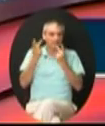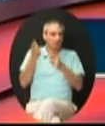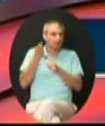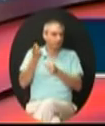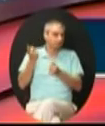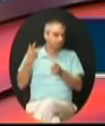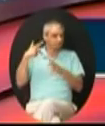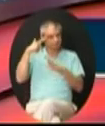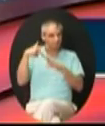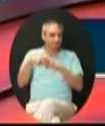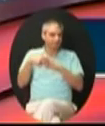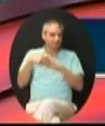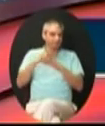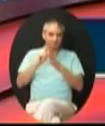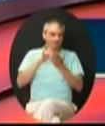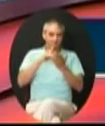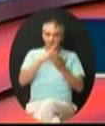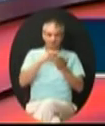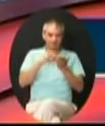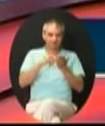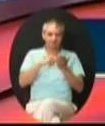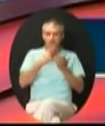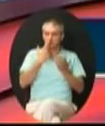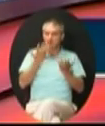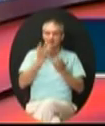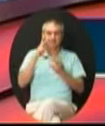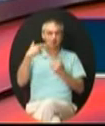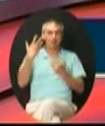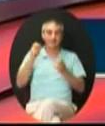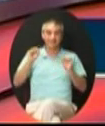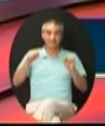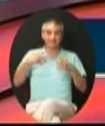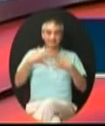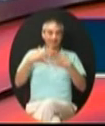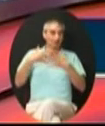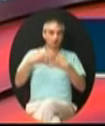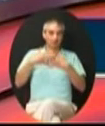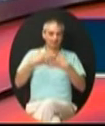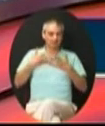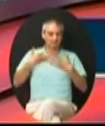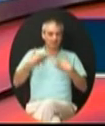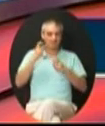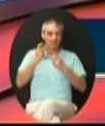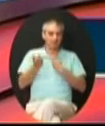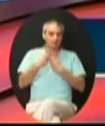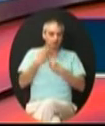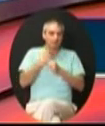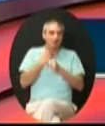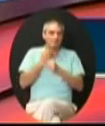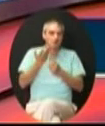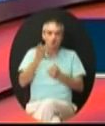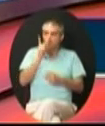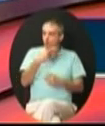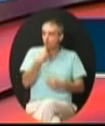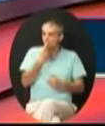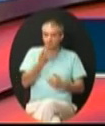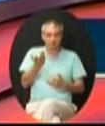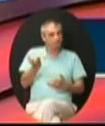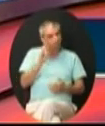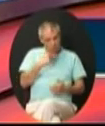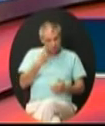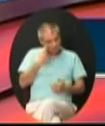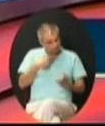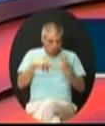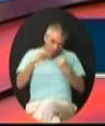את מי שלא נמצא שם, בעיקר כי אתה אומר לצמך, איך יכול להיות שנשיא ארצות הברית מקבל את האנשים האלה לעבודה? הוא הרי אומר להם, בוא נראה,